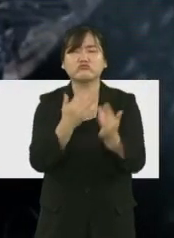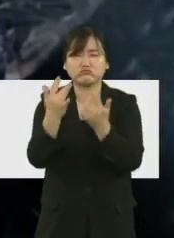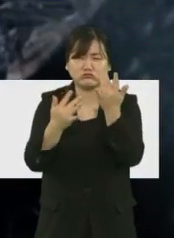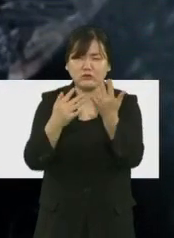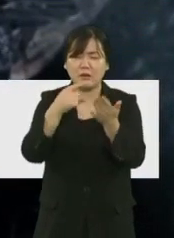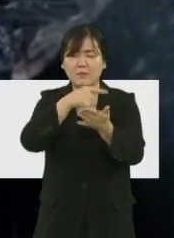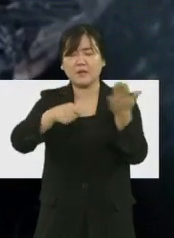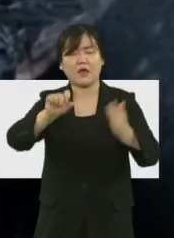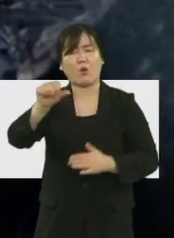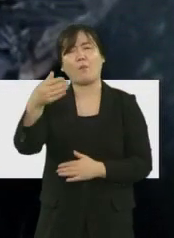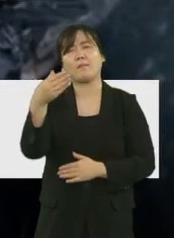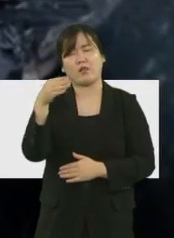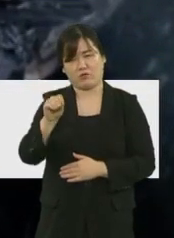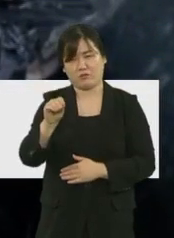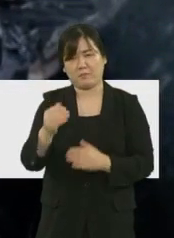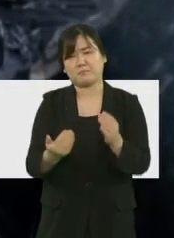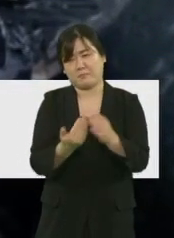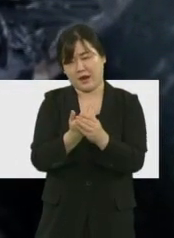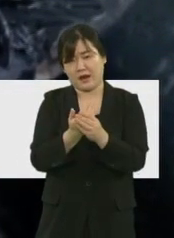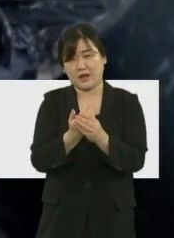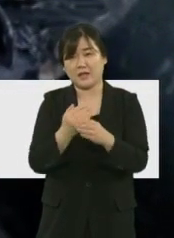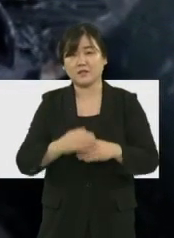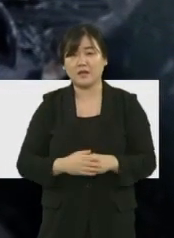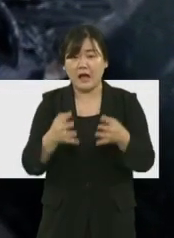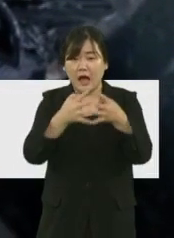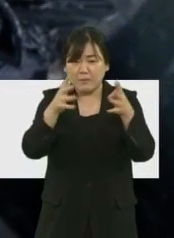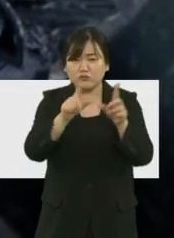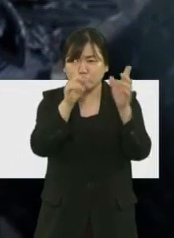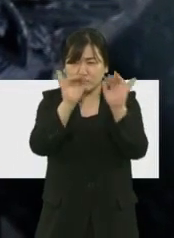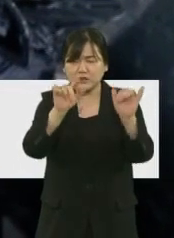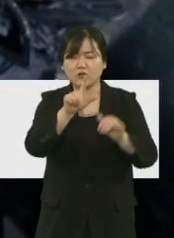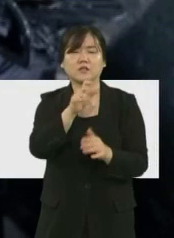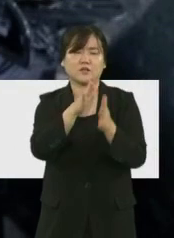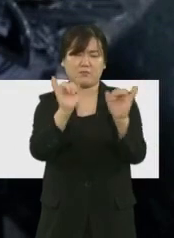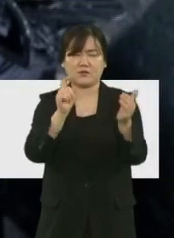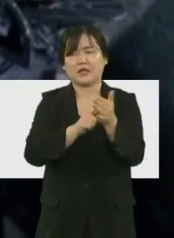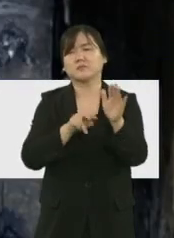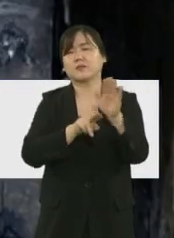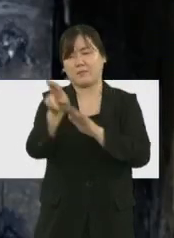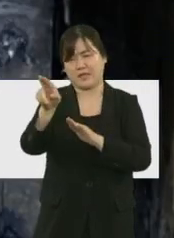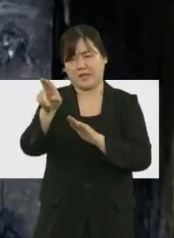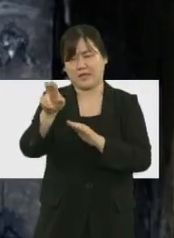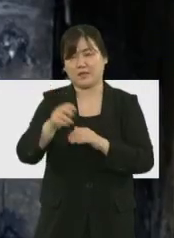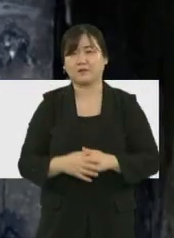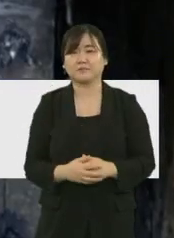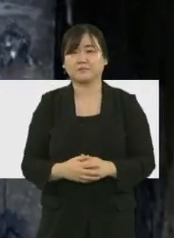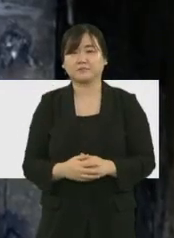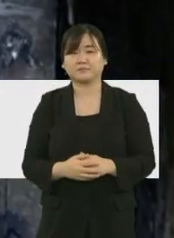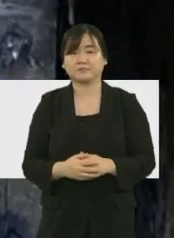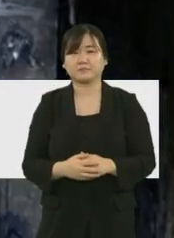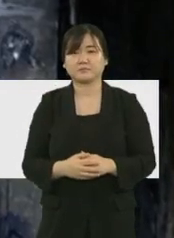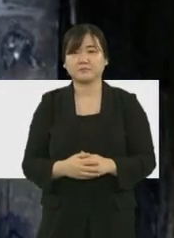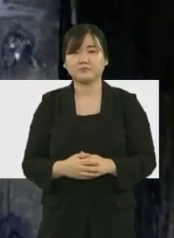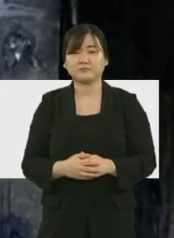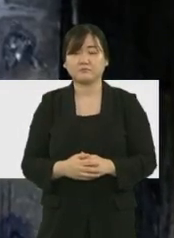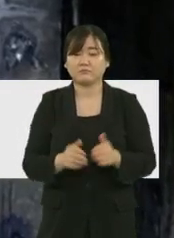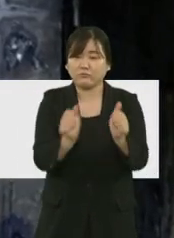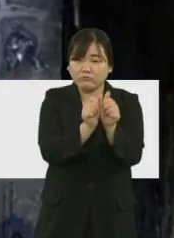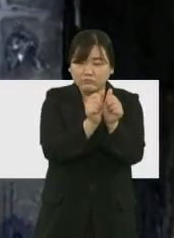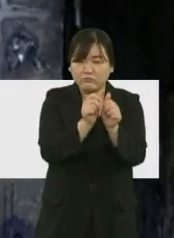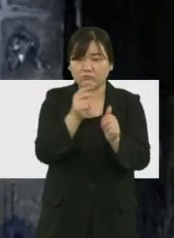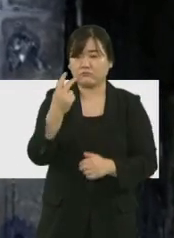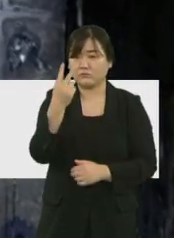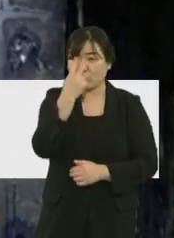500여 만원의 재산피해가 발생하고 아파트 주민 15명이 긴급 대피하는 소동을 빚었습니다 a 씨는